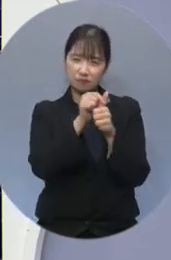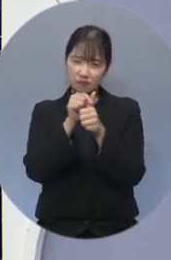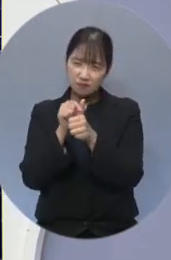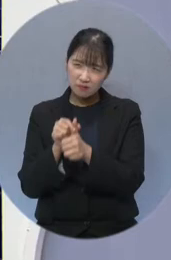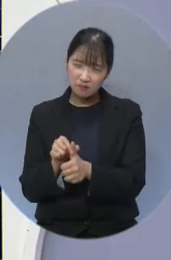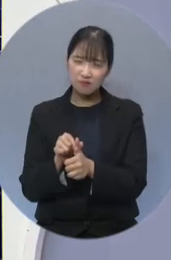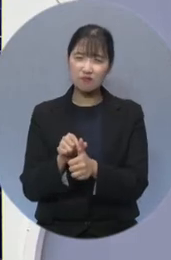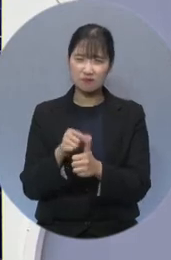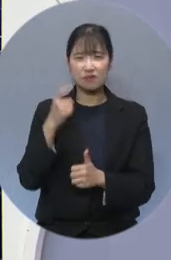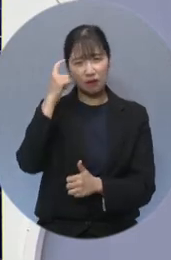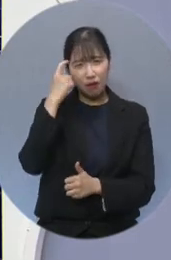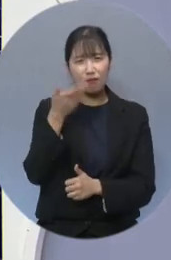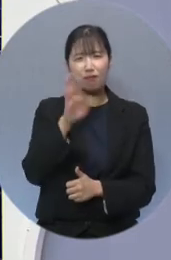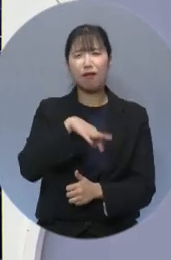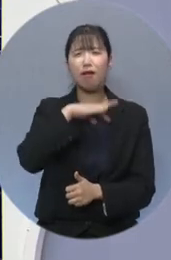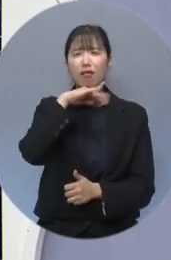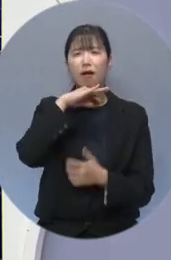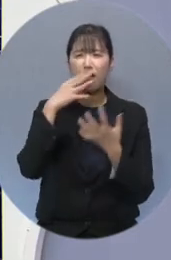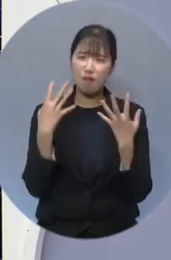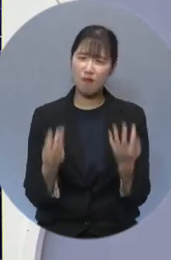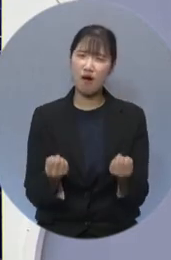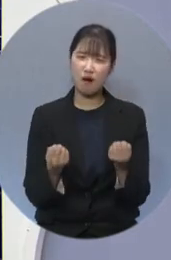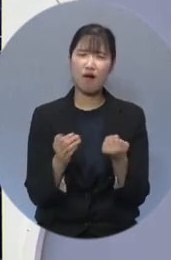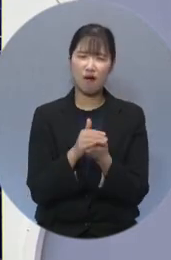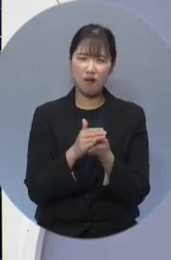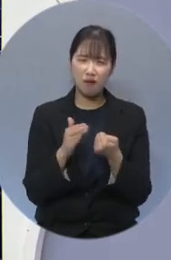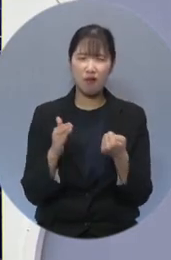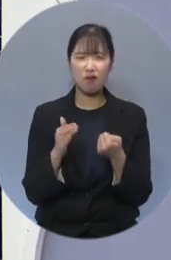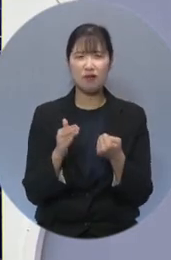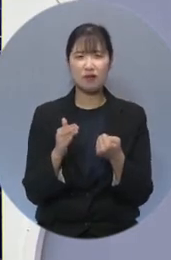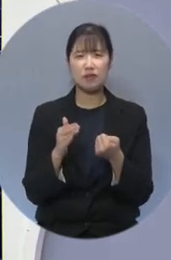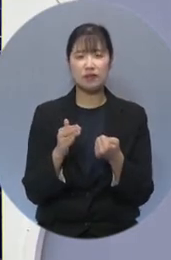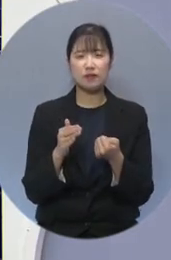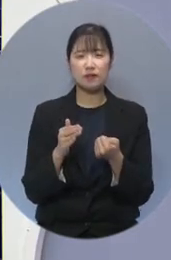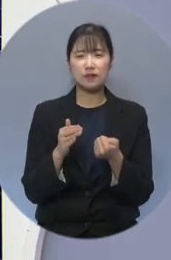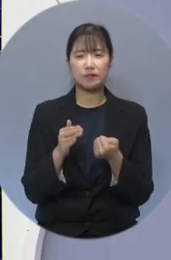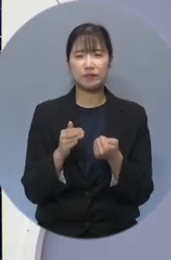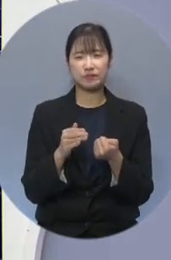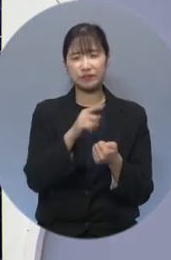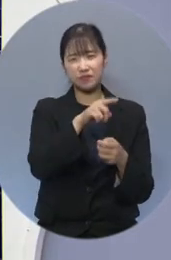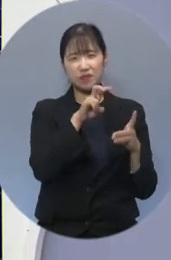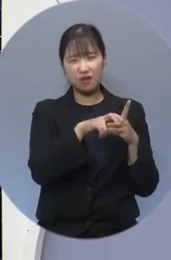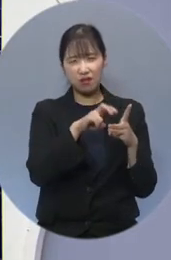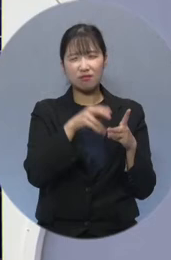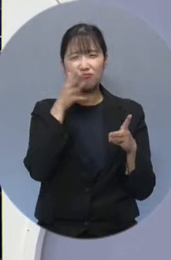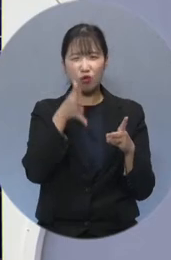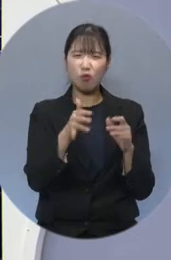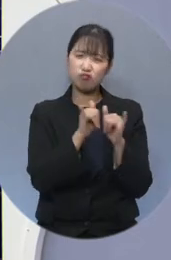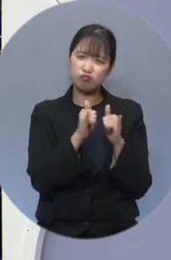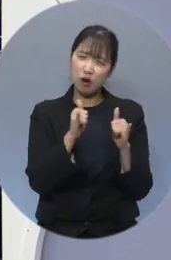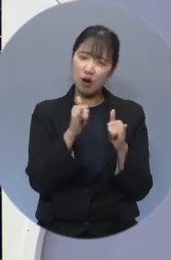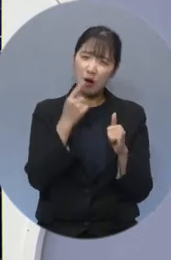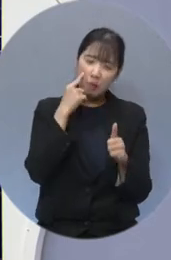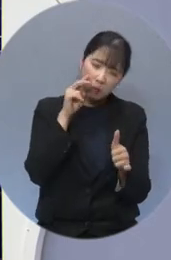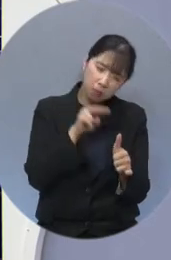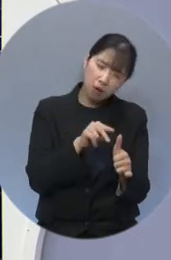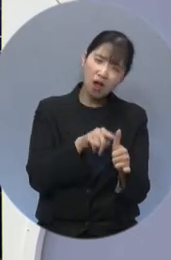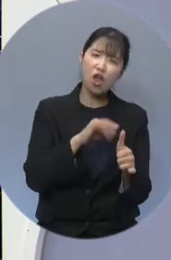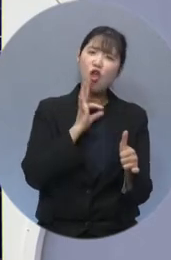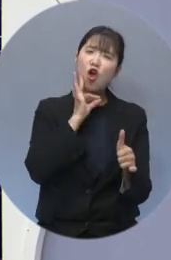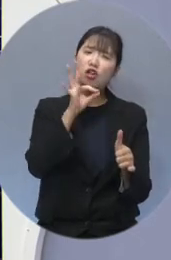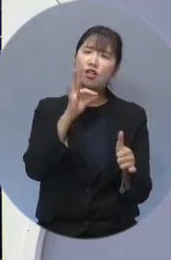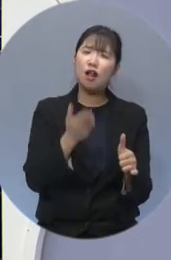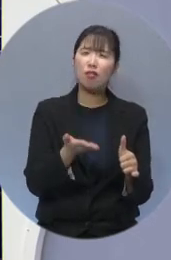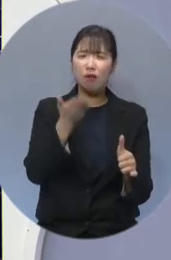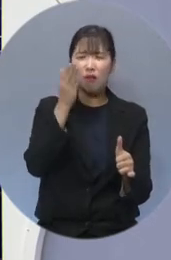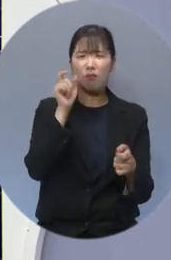이제 해야 되겠다. 이제 나이가 많답니다. 보니까 네, 우리 센터에서 전문가들이 한 10살이 가까이 넘은 것 같아서